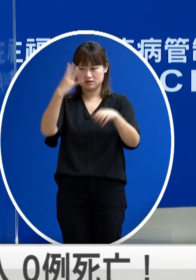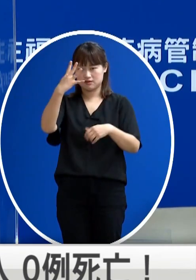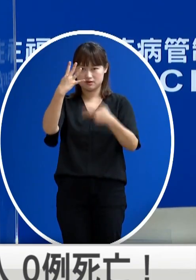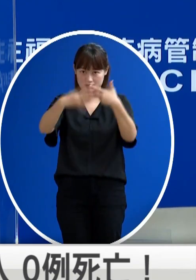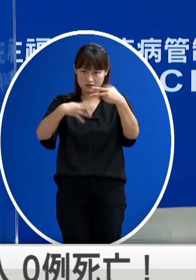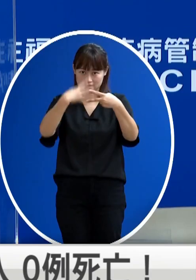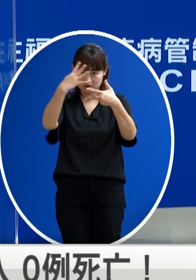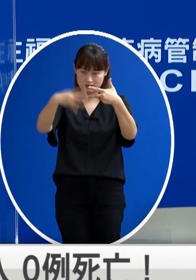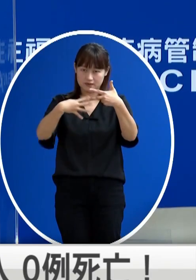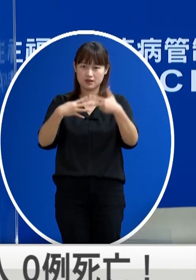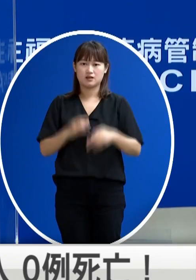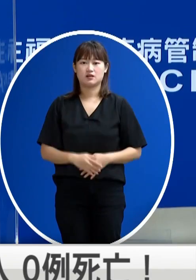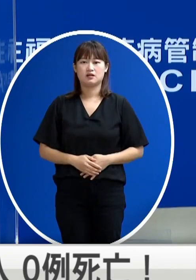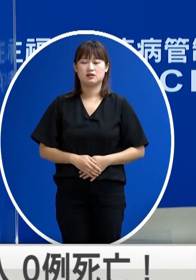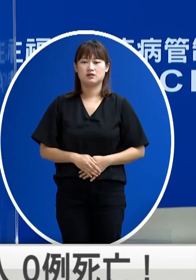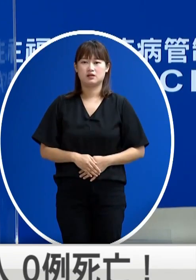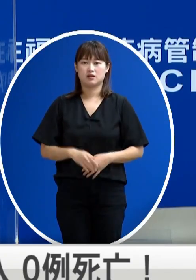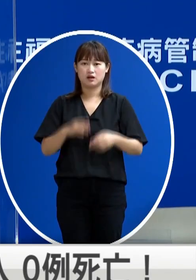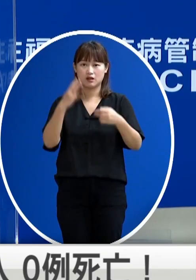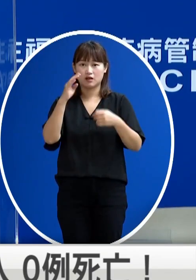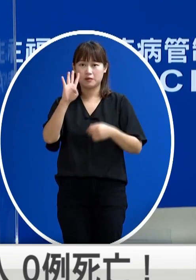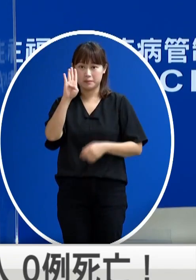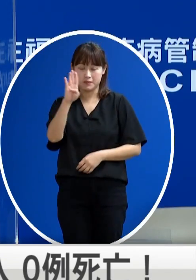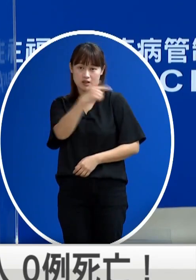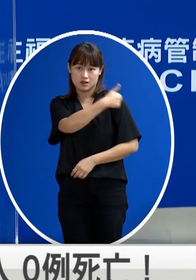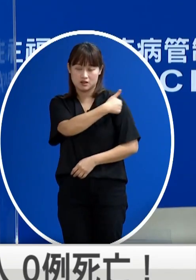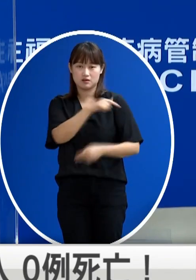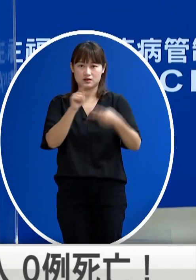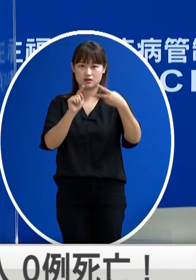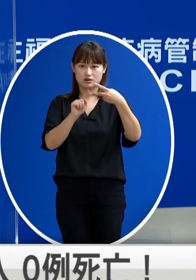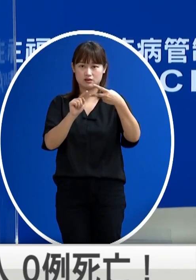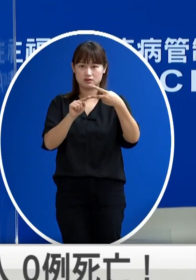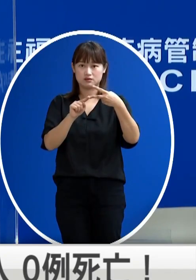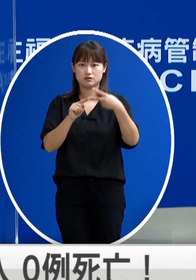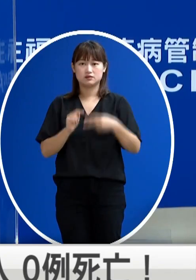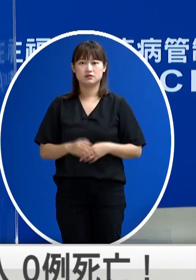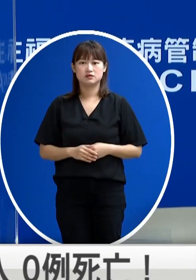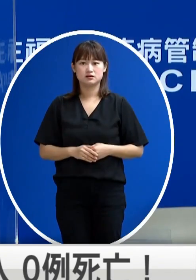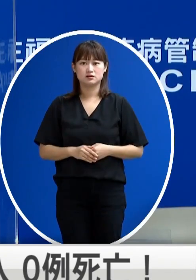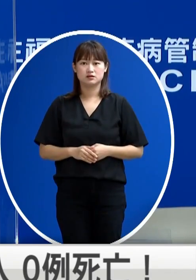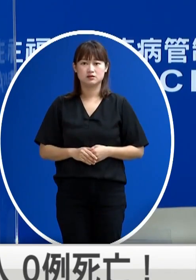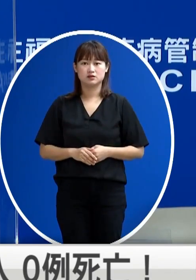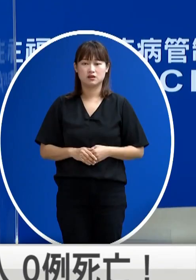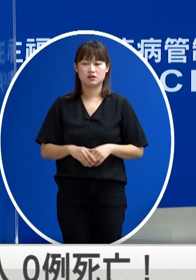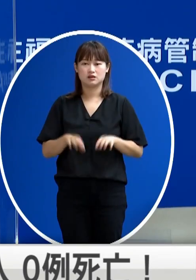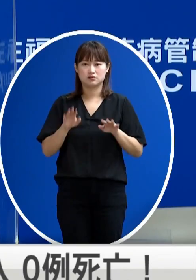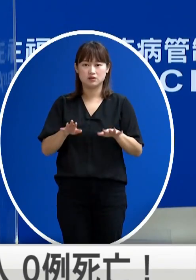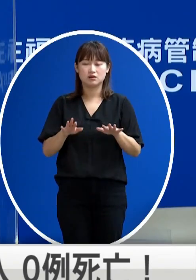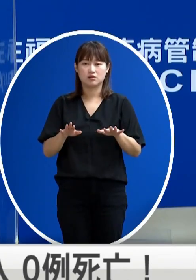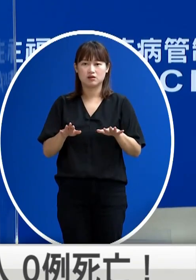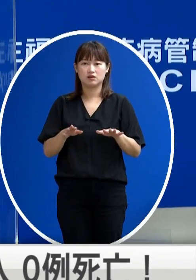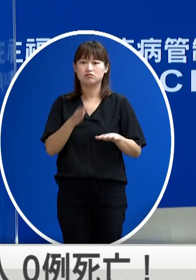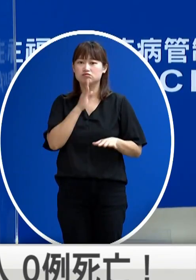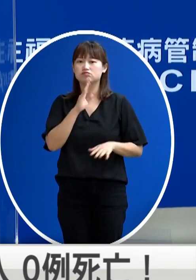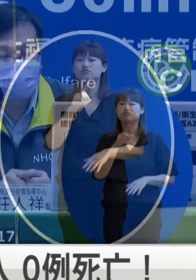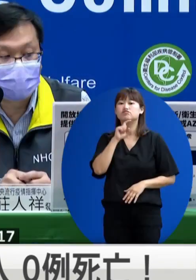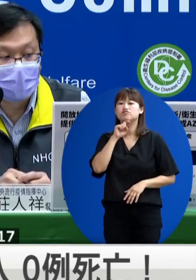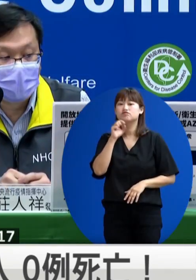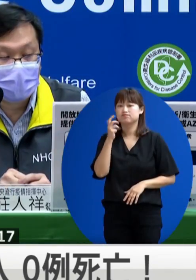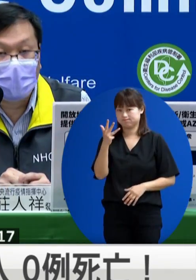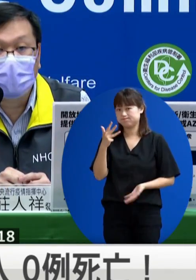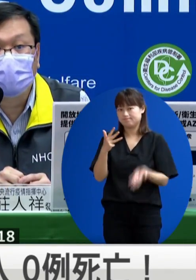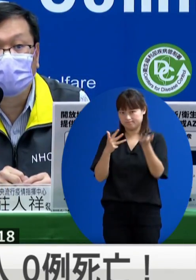哈。那 BNT 的，不过它第二剂 BNT 的这个资格目前还是仅包括十八岁以